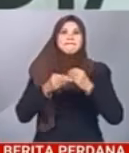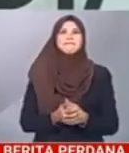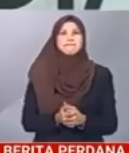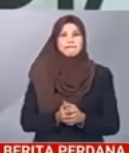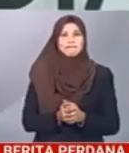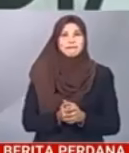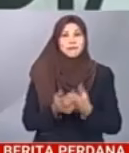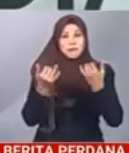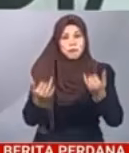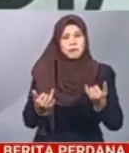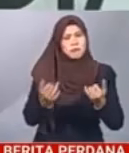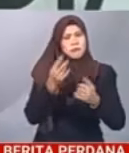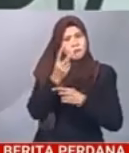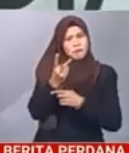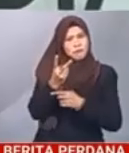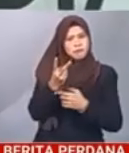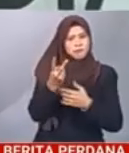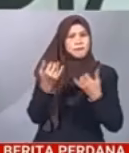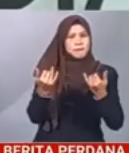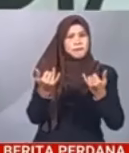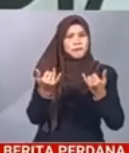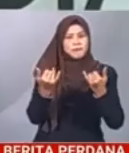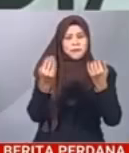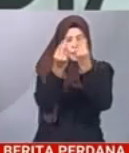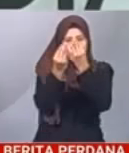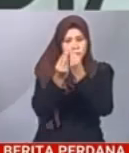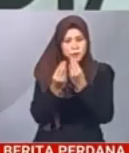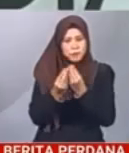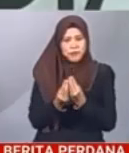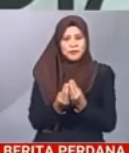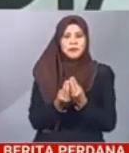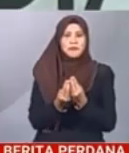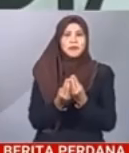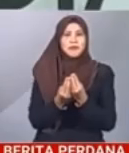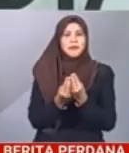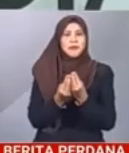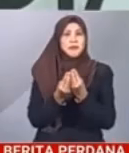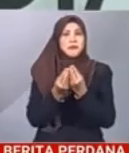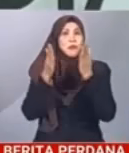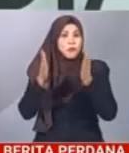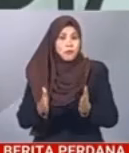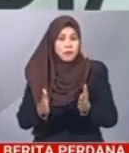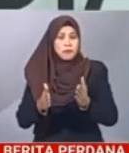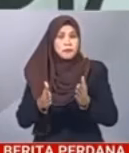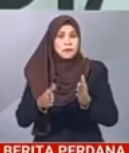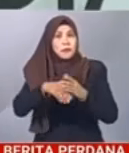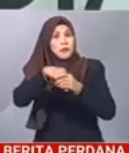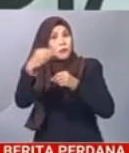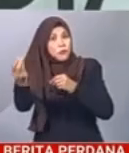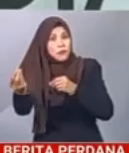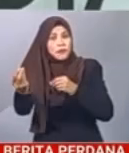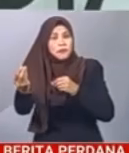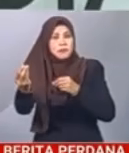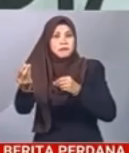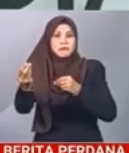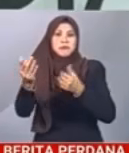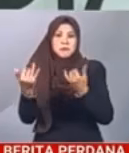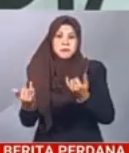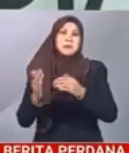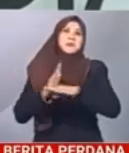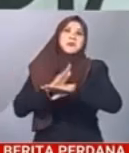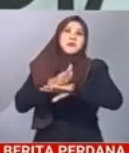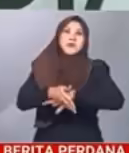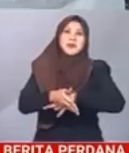seperti tren dilihat kebelakangan ini bilangan Keys yang di dicat hari ini juga adalah melebihi bilangan case